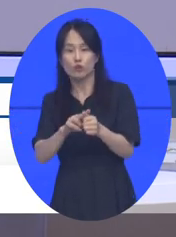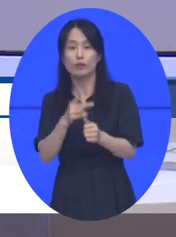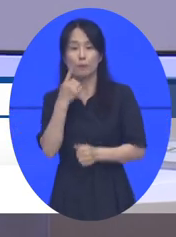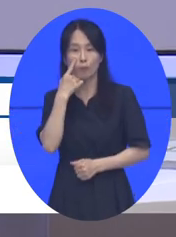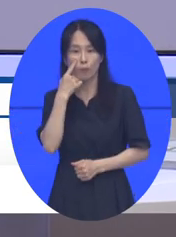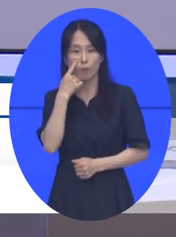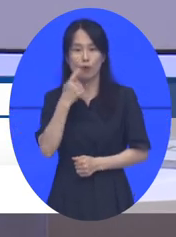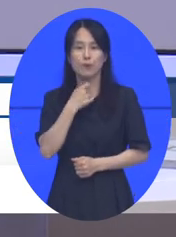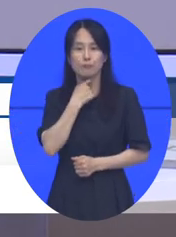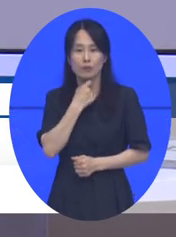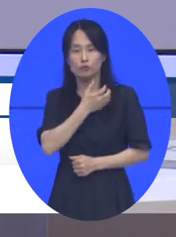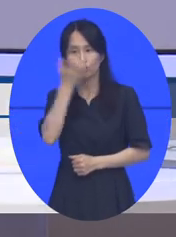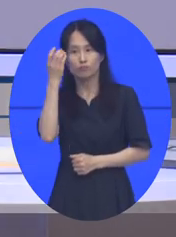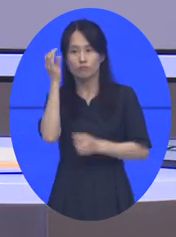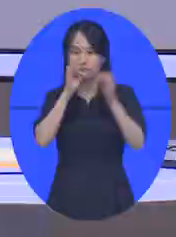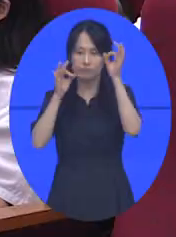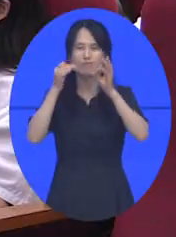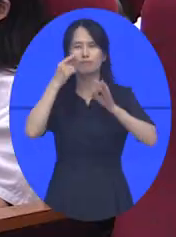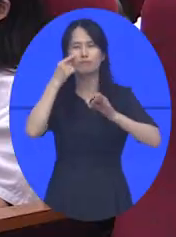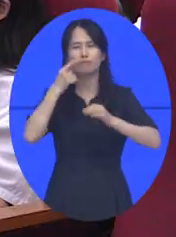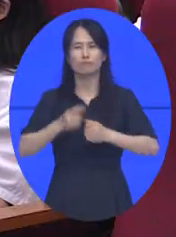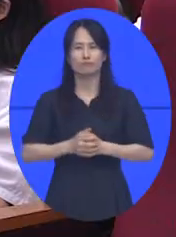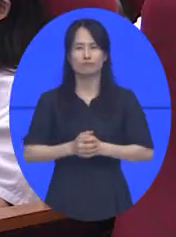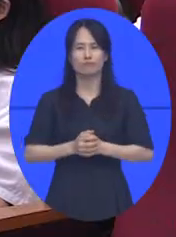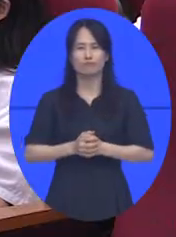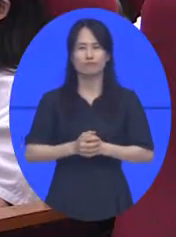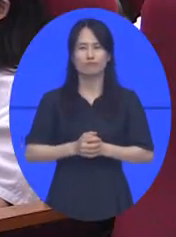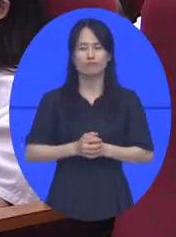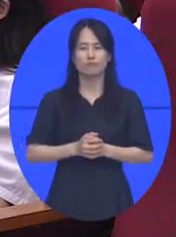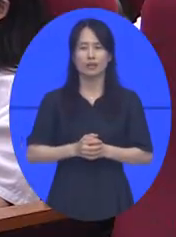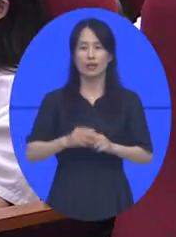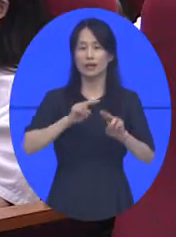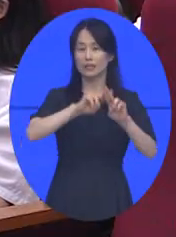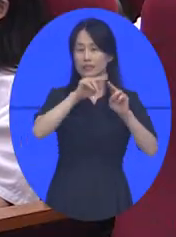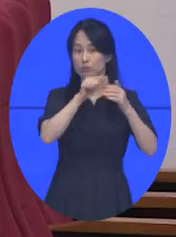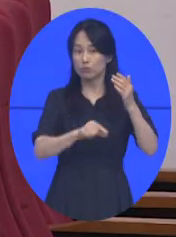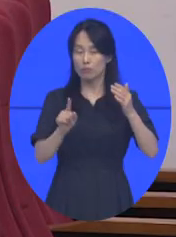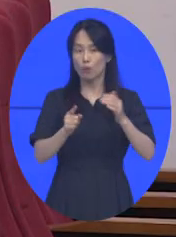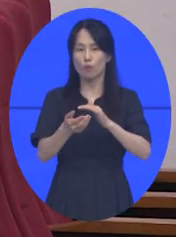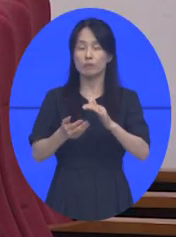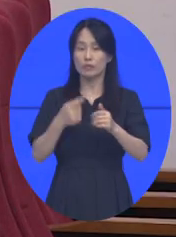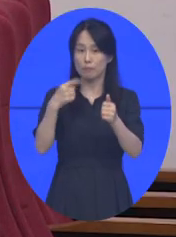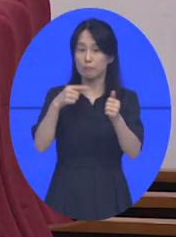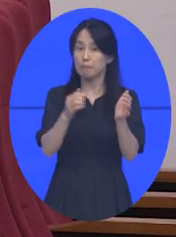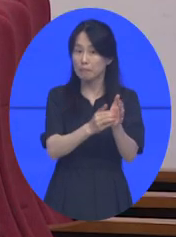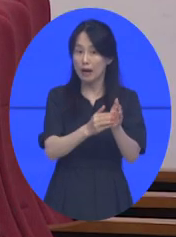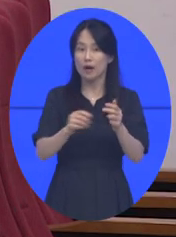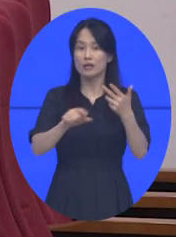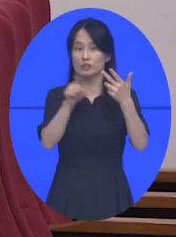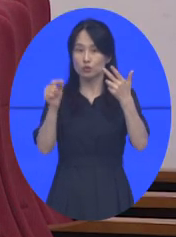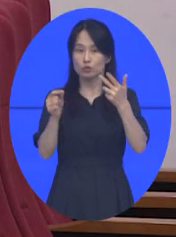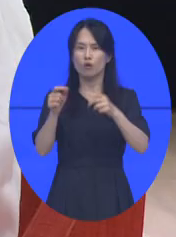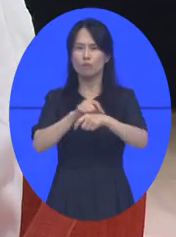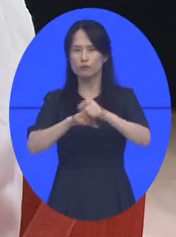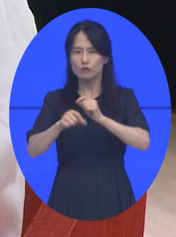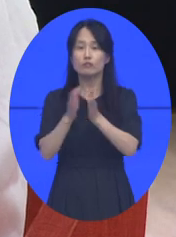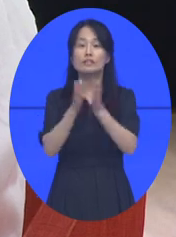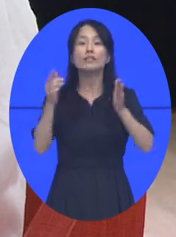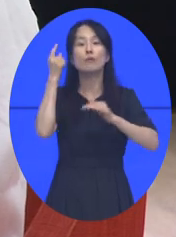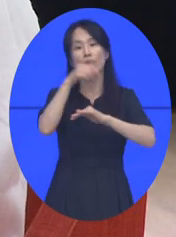해보면서 하고 싶은 꿈을 찾아보세요. 경기 청년 사다리 프로그램은 사전 교육을 거쳐 오는 7월 본격 시작될